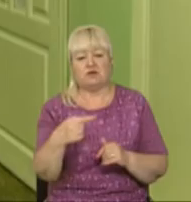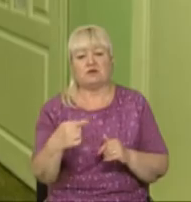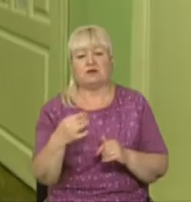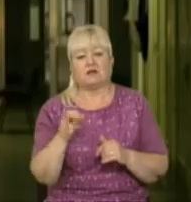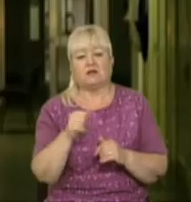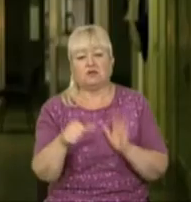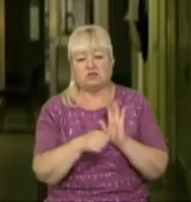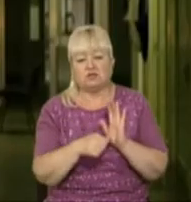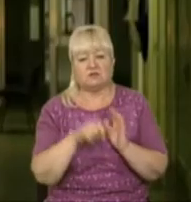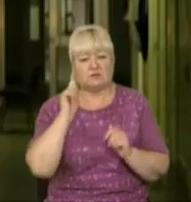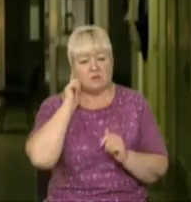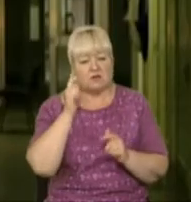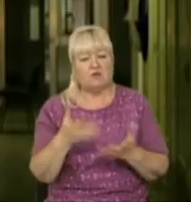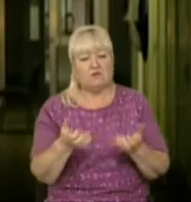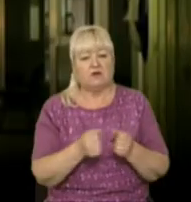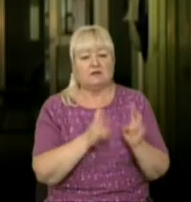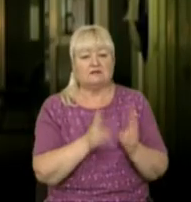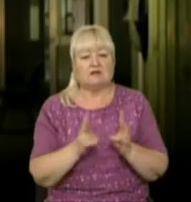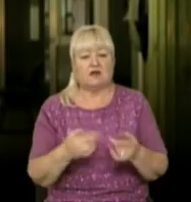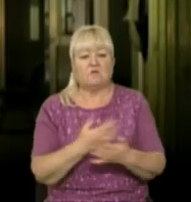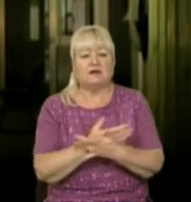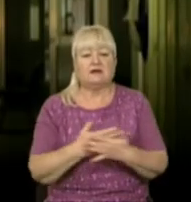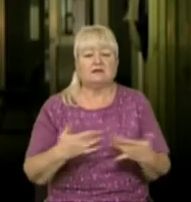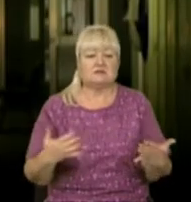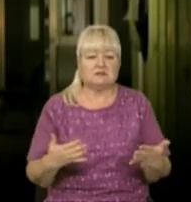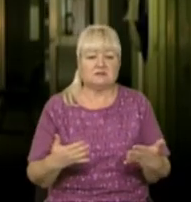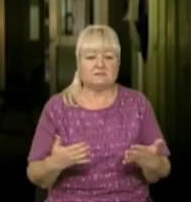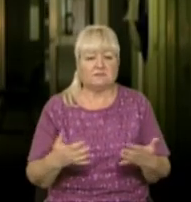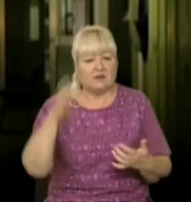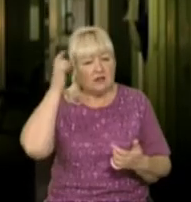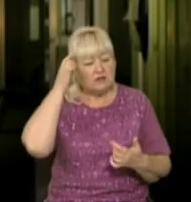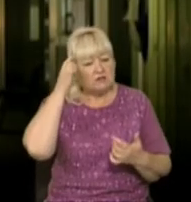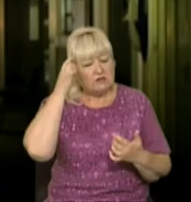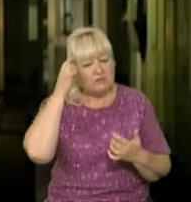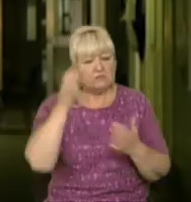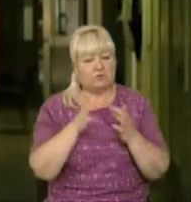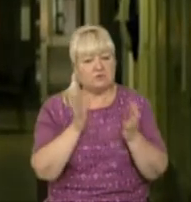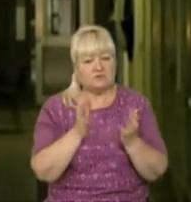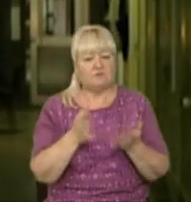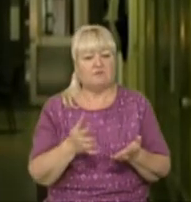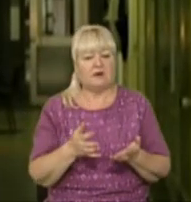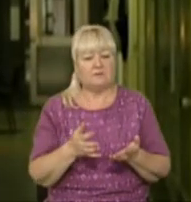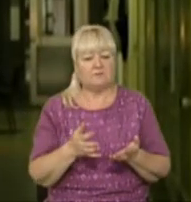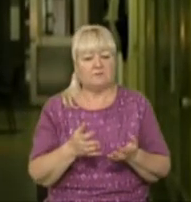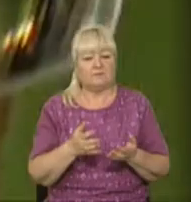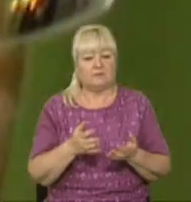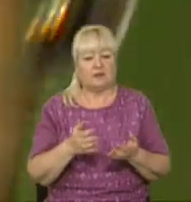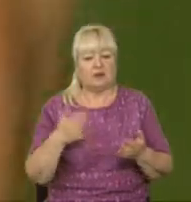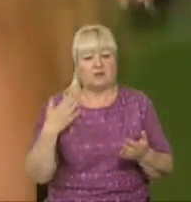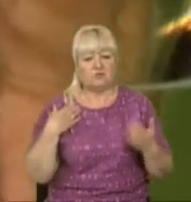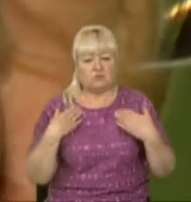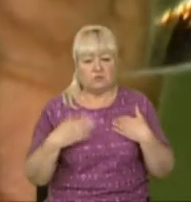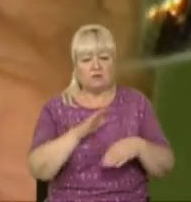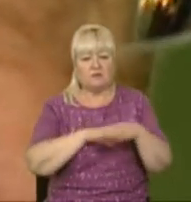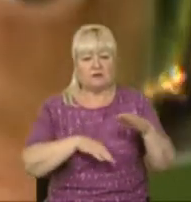6 років. Вони отримали травми різної локалізації, черепно-мозкова травма і травма тулуба, кінцівок. Дві